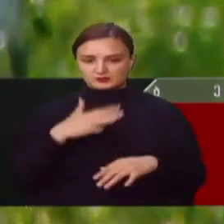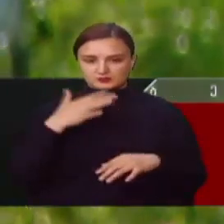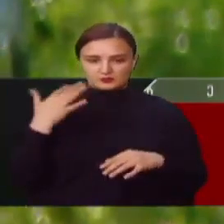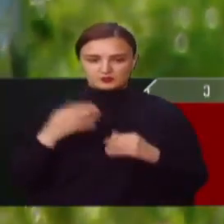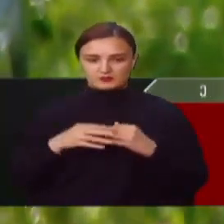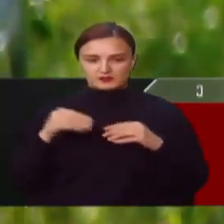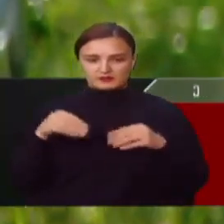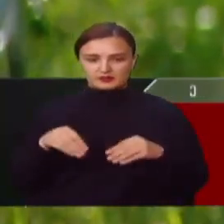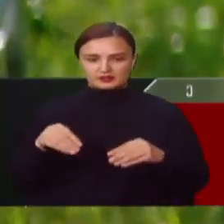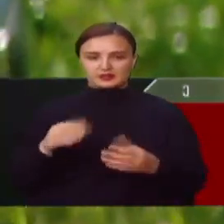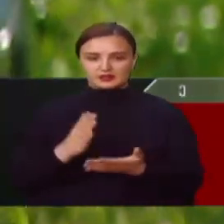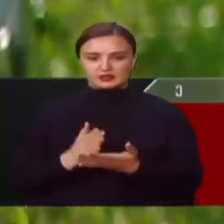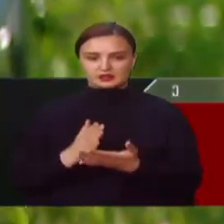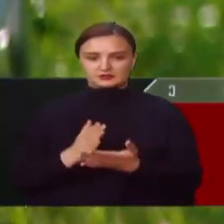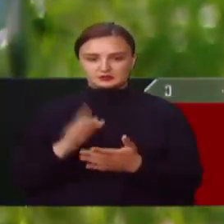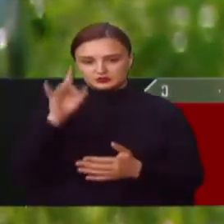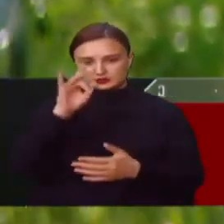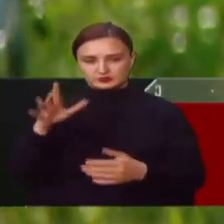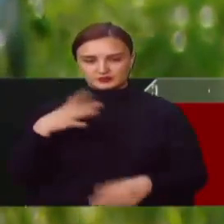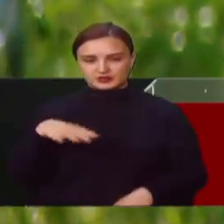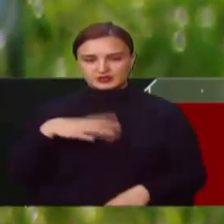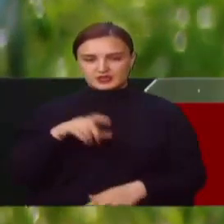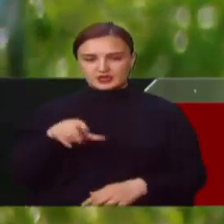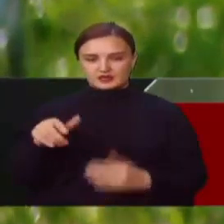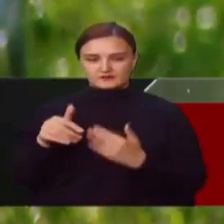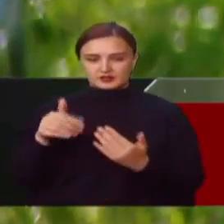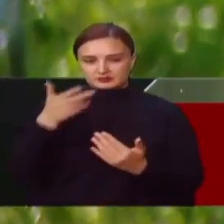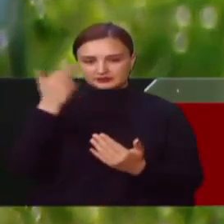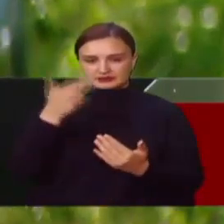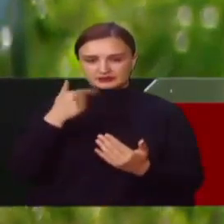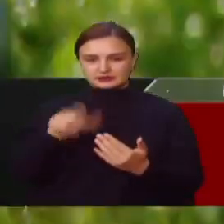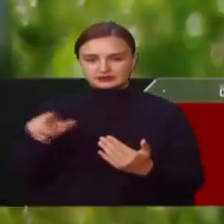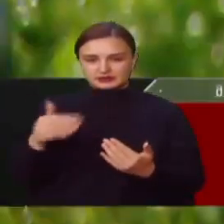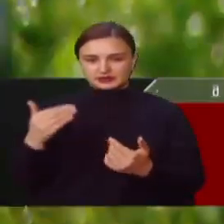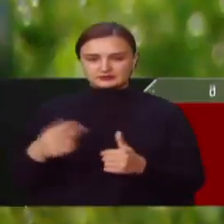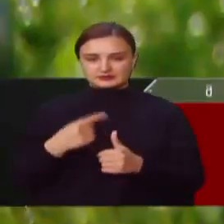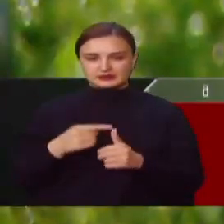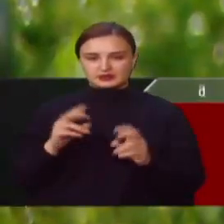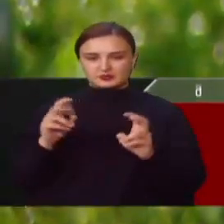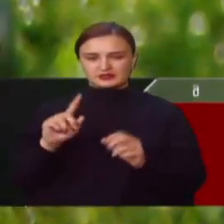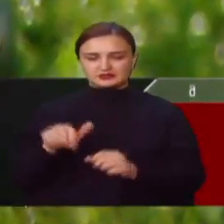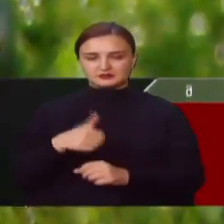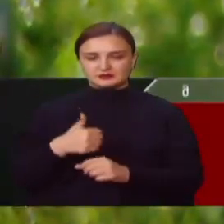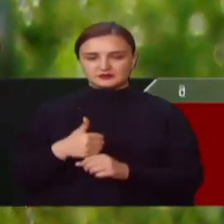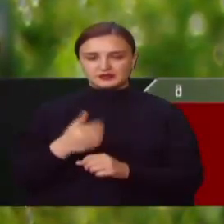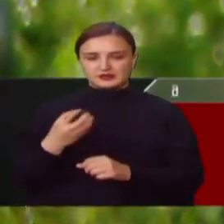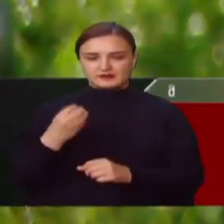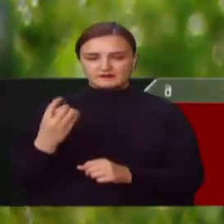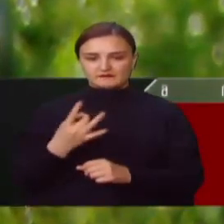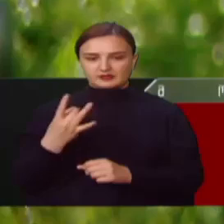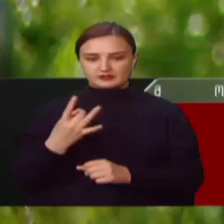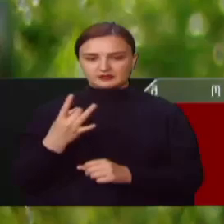ენერგია ასე ვთქვათ ცნობილი ქართველების და იტალიელების სახელობის. რაც მთავარია, კიდევ